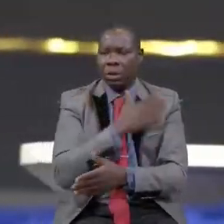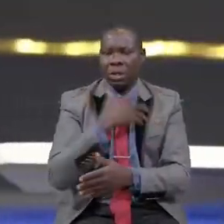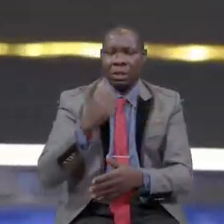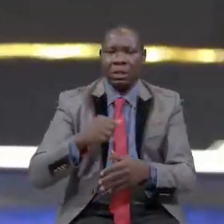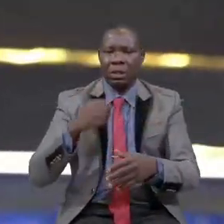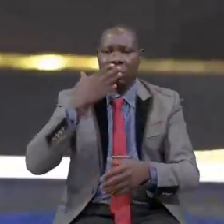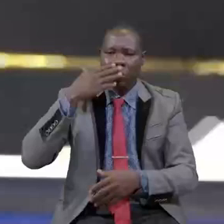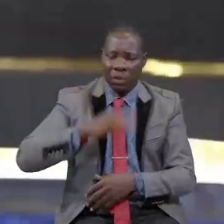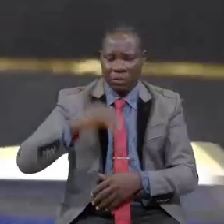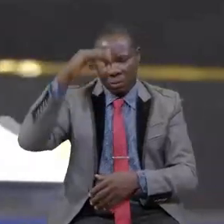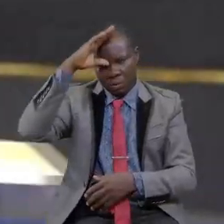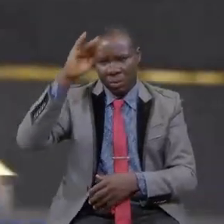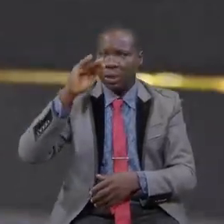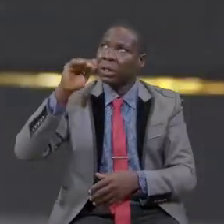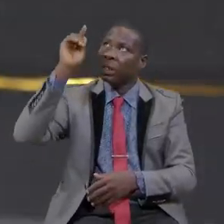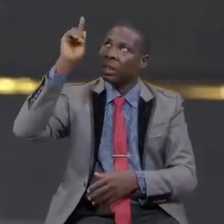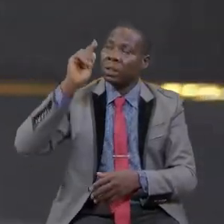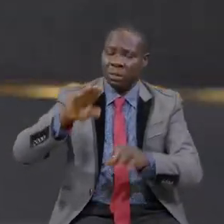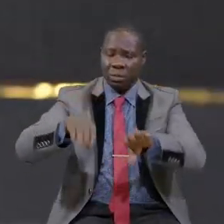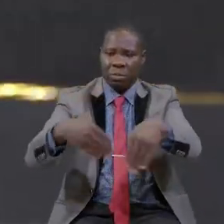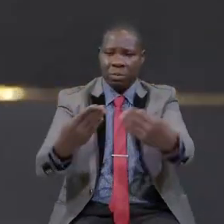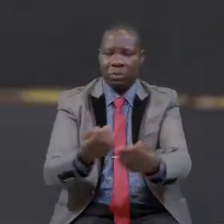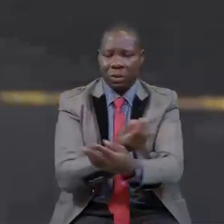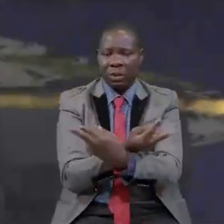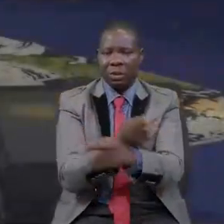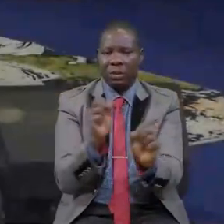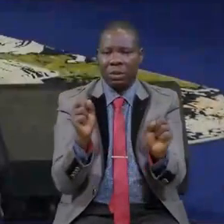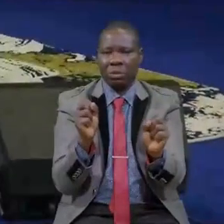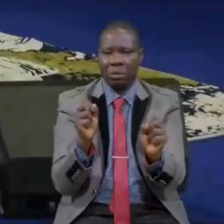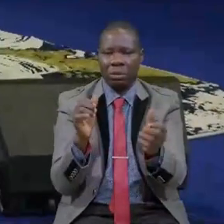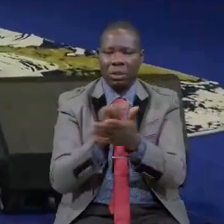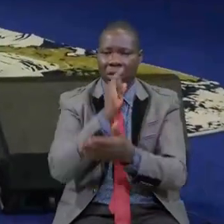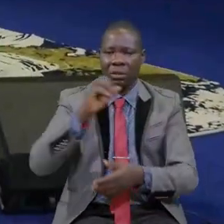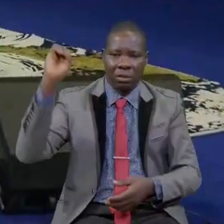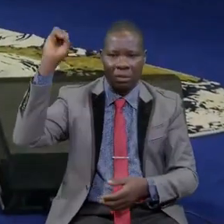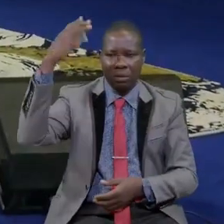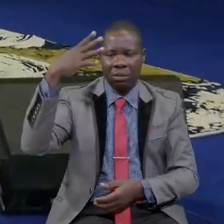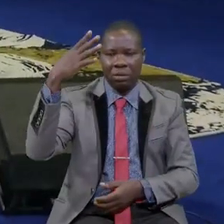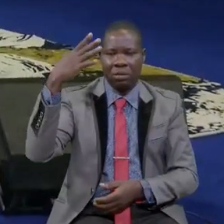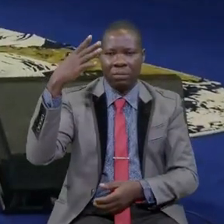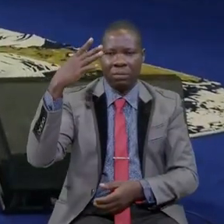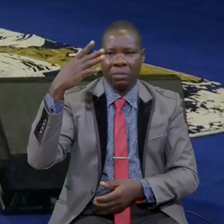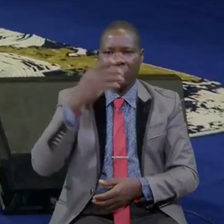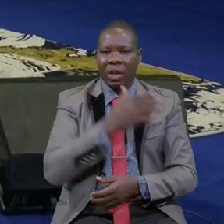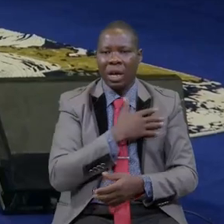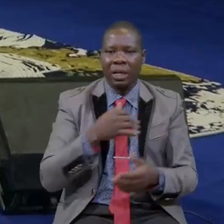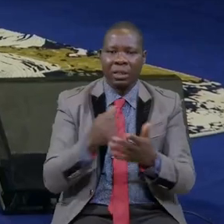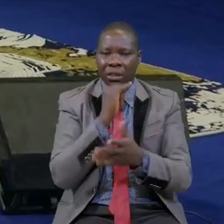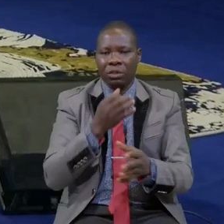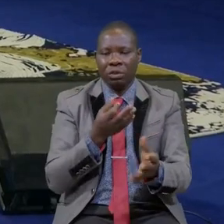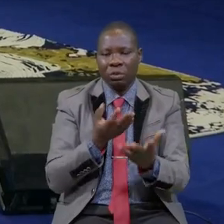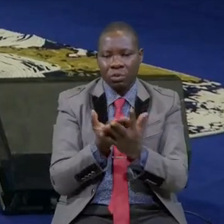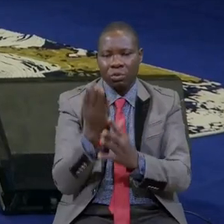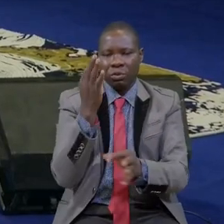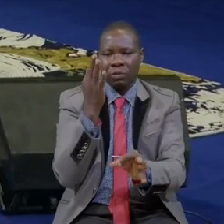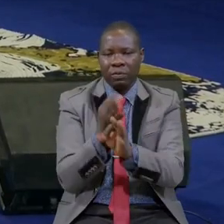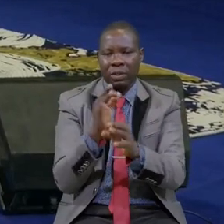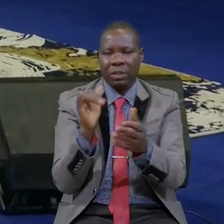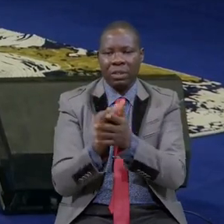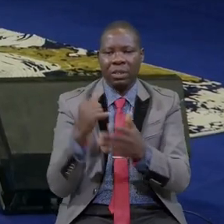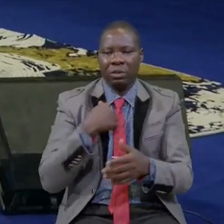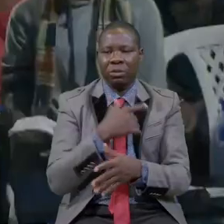l'homme abominable. Il apporte la rédemption. Ça, c'est la grâce. Et c'est par la foi que nous recevons cela.